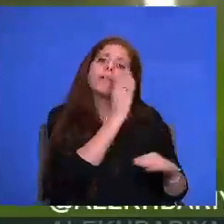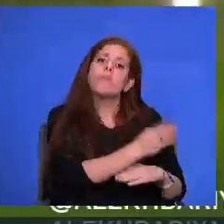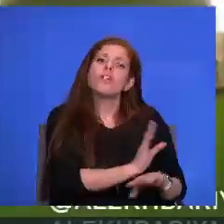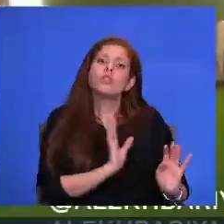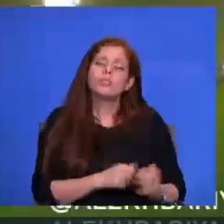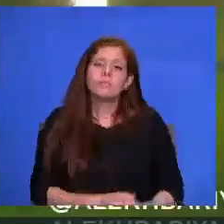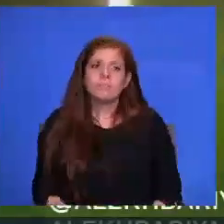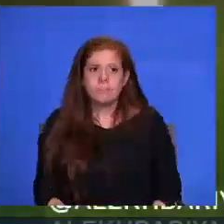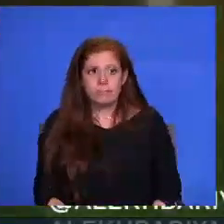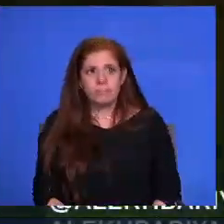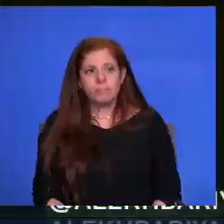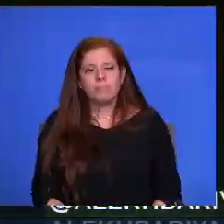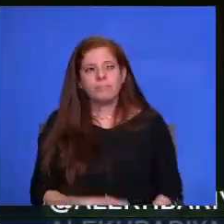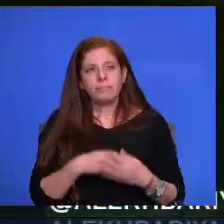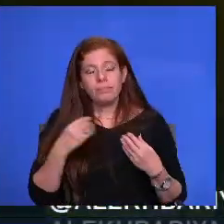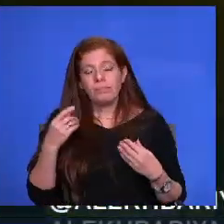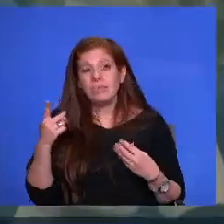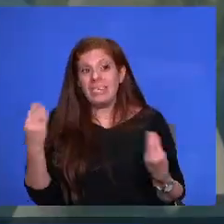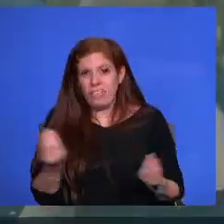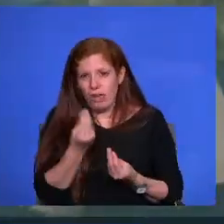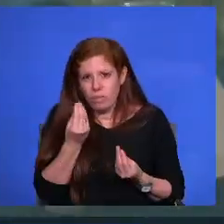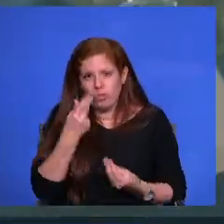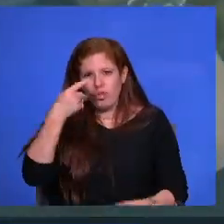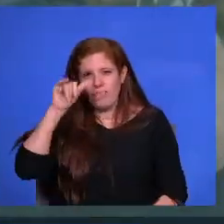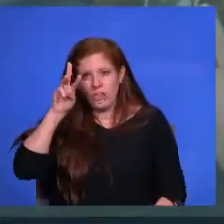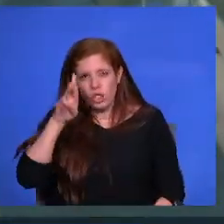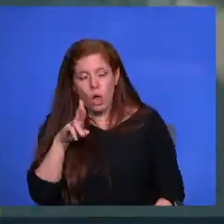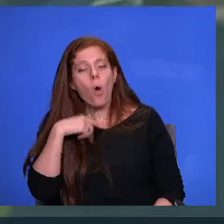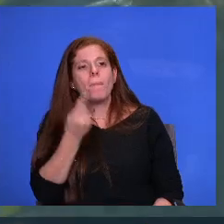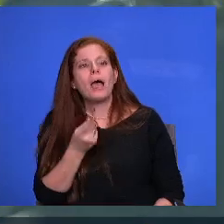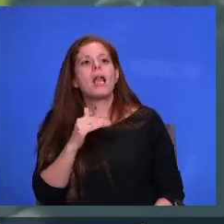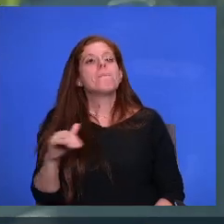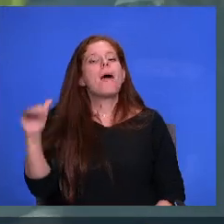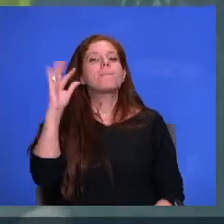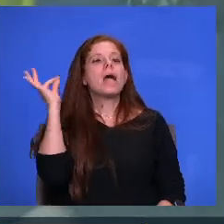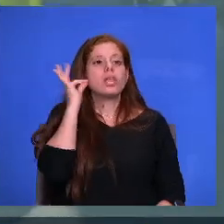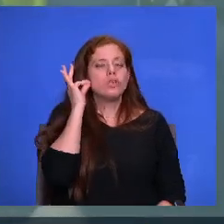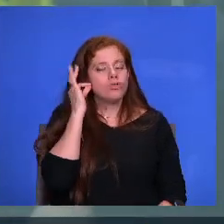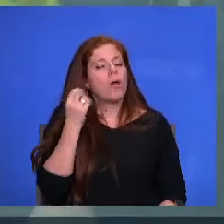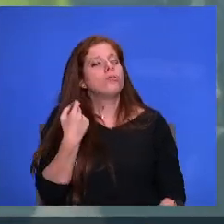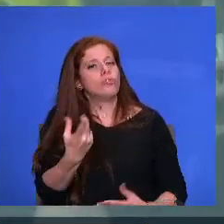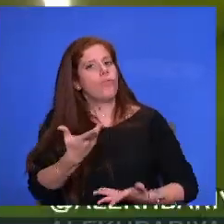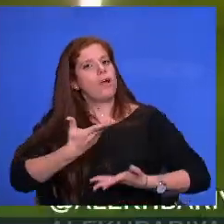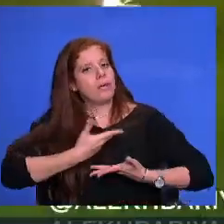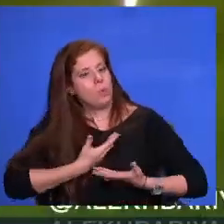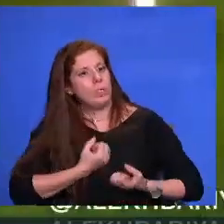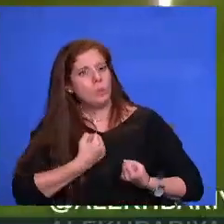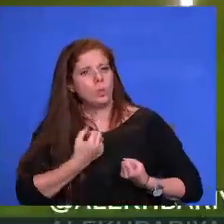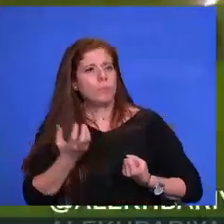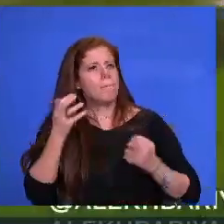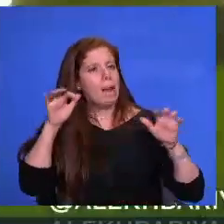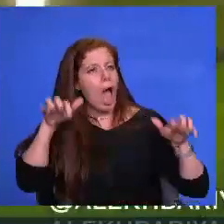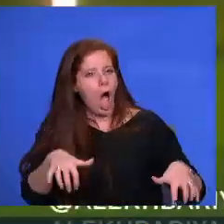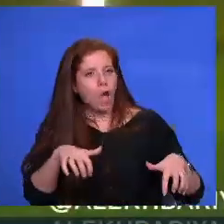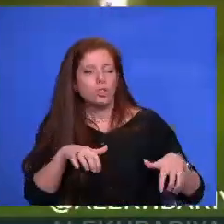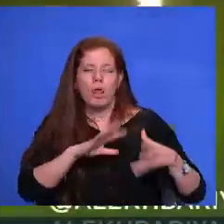דברים שאומר לנו פישר על מעמד האישה בסעודיה קיבלו השבוע חיזוק, שממלכה שלמה, גברים ונשים כאחד, התרגשו